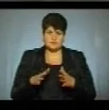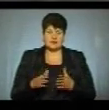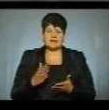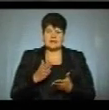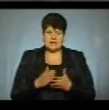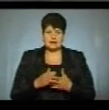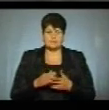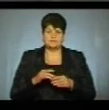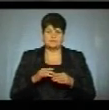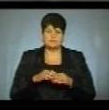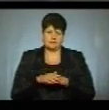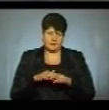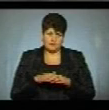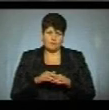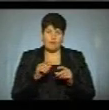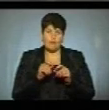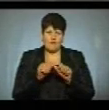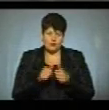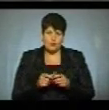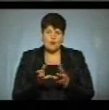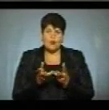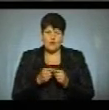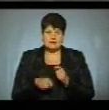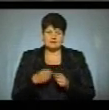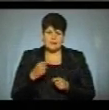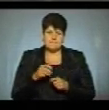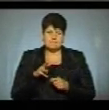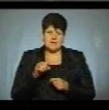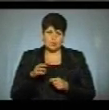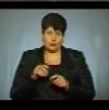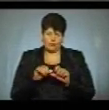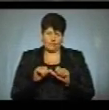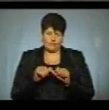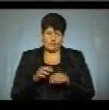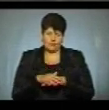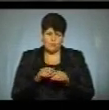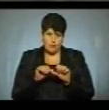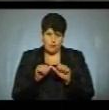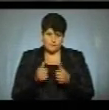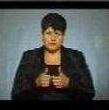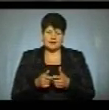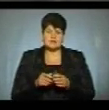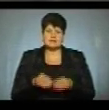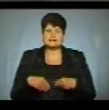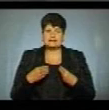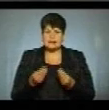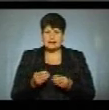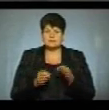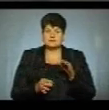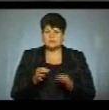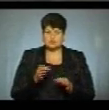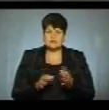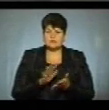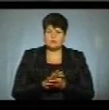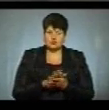методика розрахунку розмірів відшкодування збитків. Вона називається методика розрахунку розмірів відшкодування збитків, заподіяних навколишньому природному середовищу забрудненням